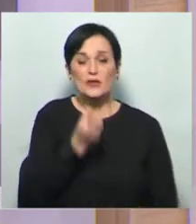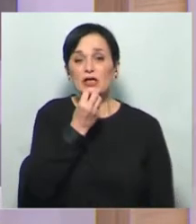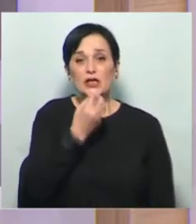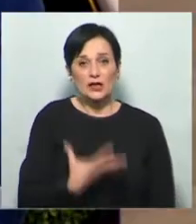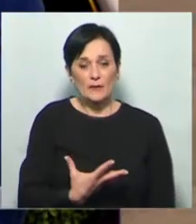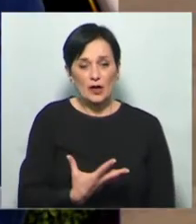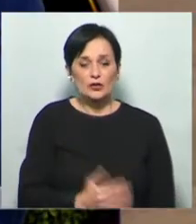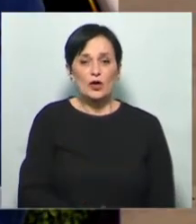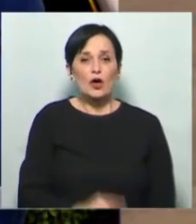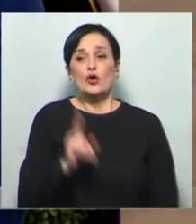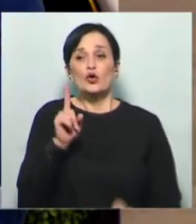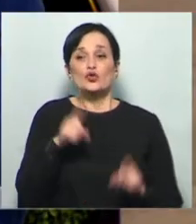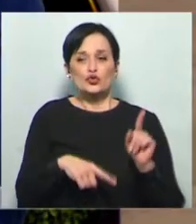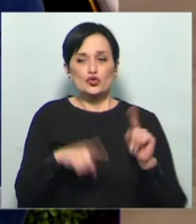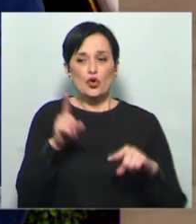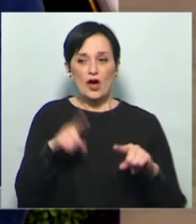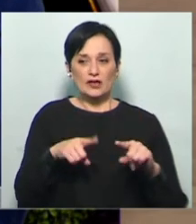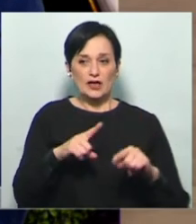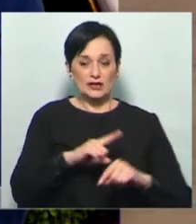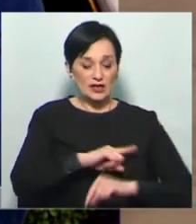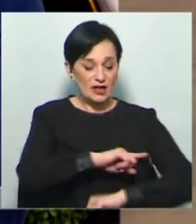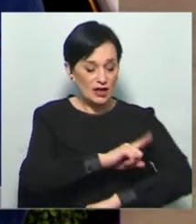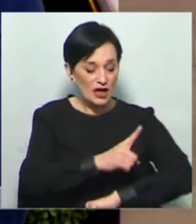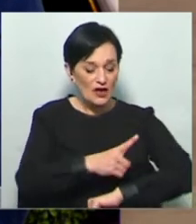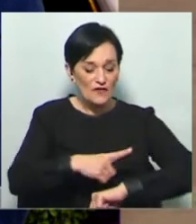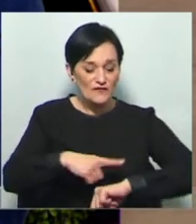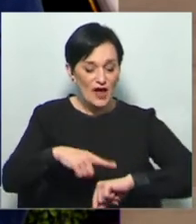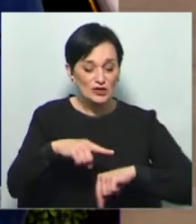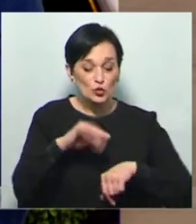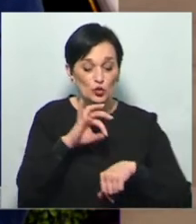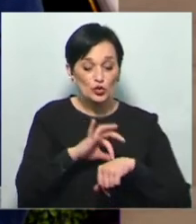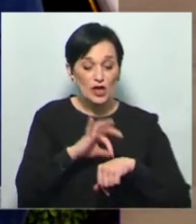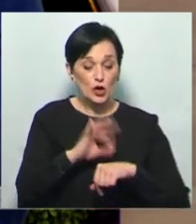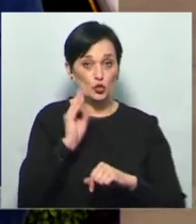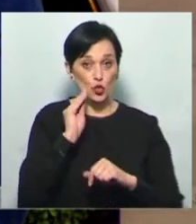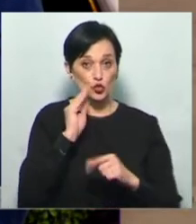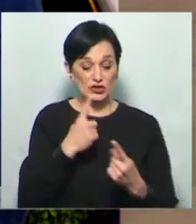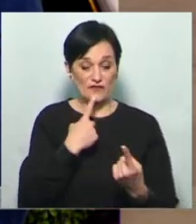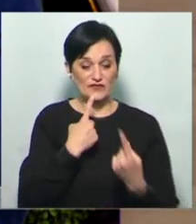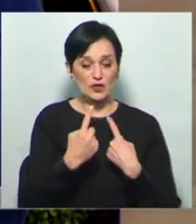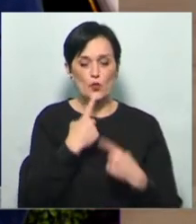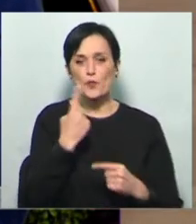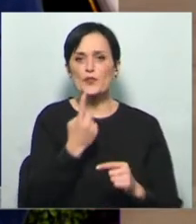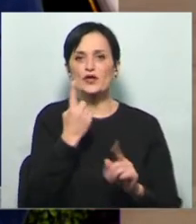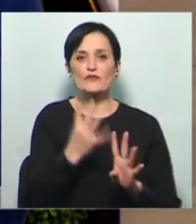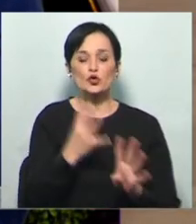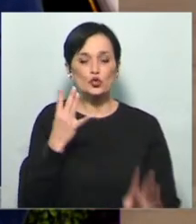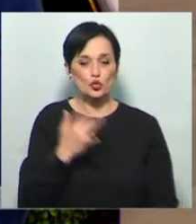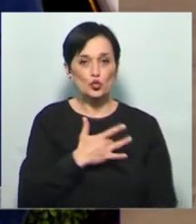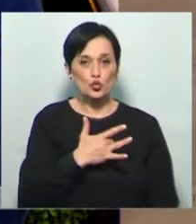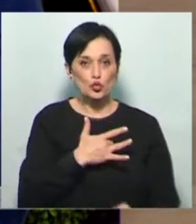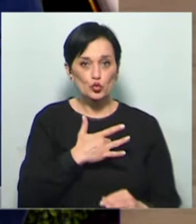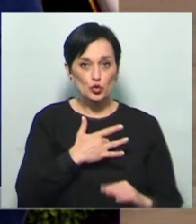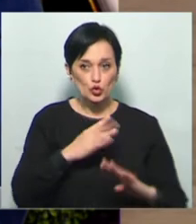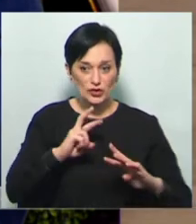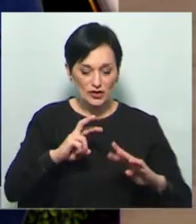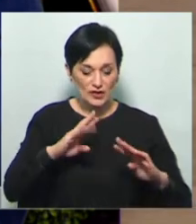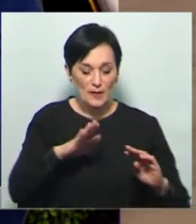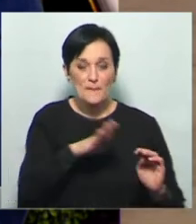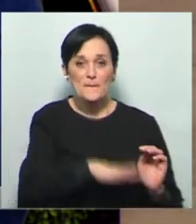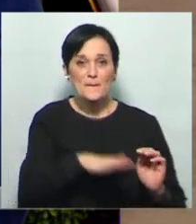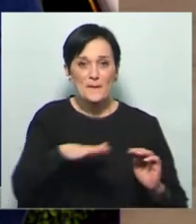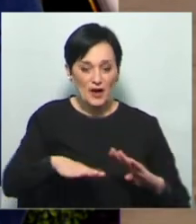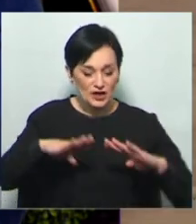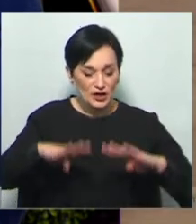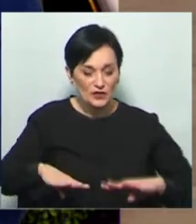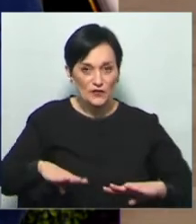ბატონო, ზოგადად ვენური დაავადების, როდესაც საუბრობ, პირველ რიგში გულისხმობა ქვემო კიდურების ვენური